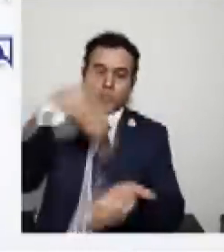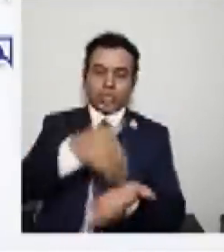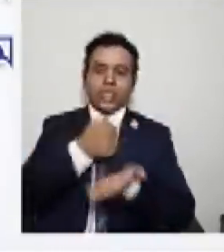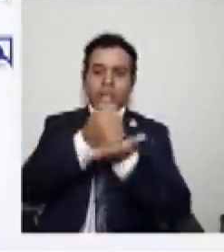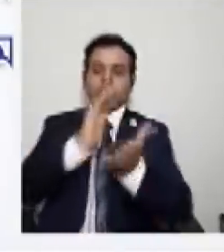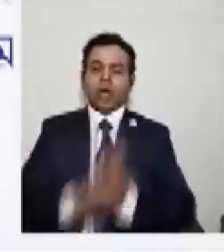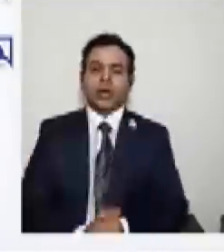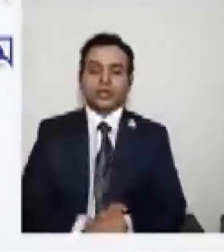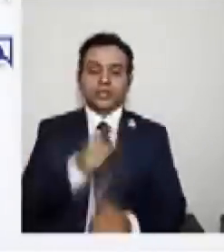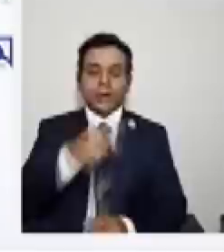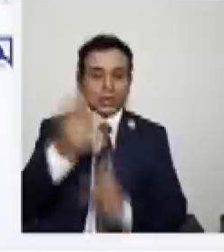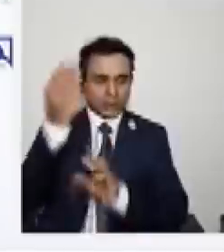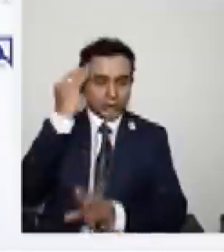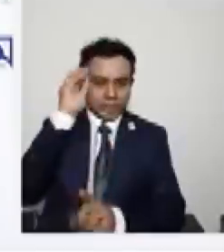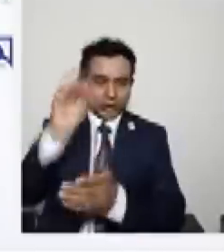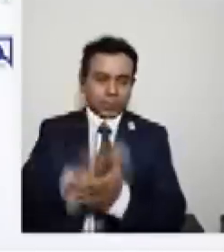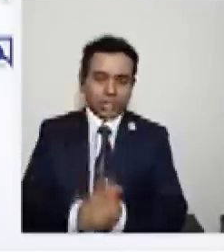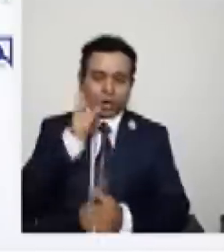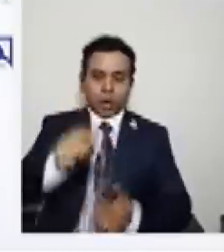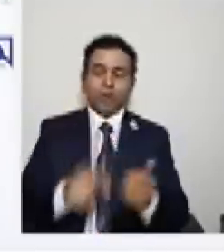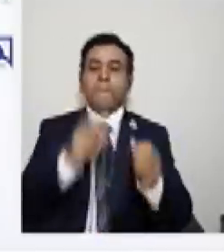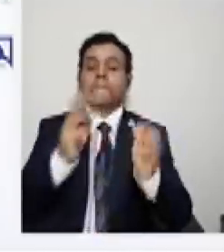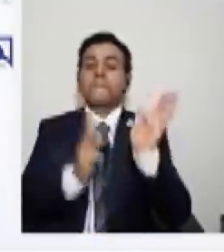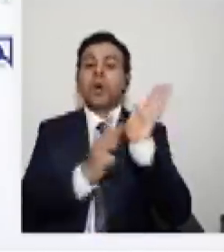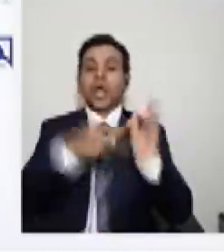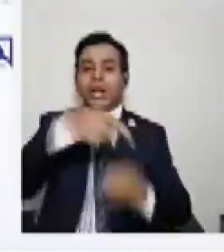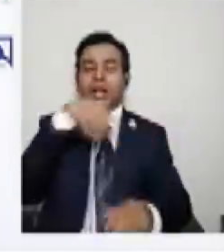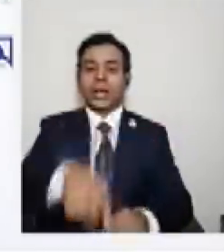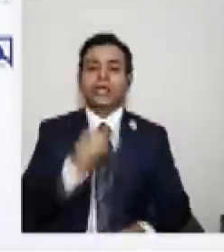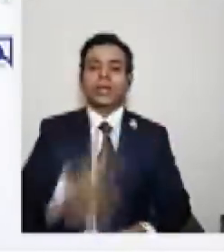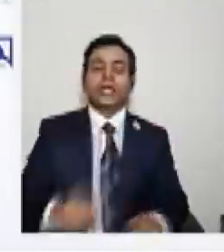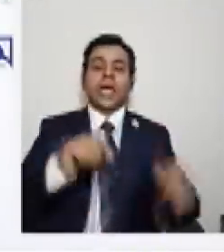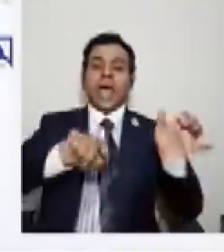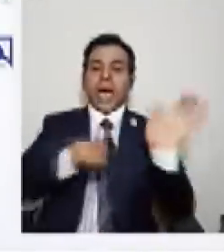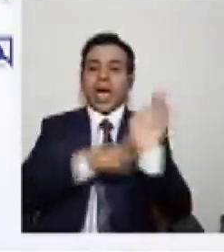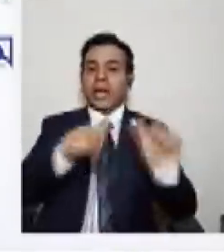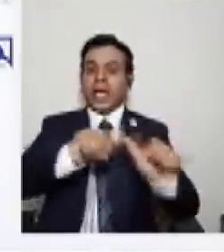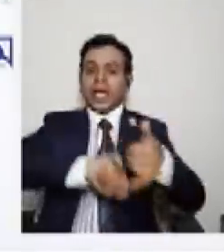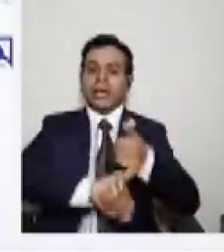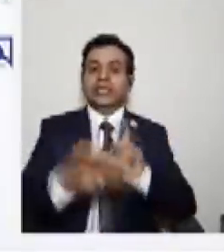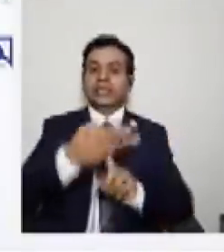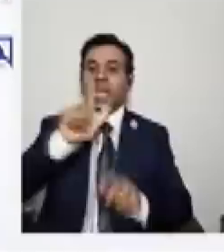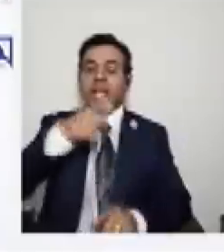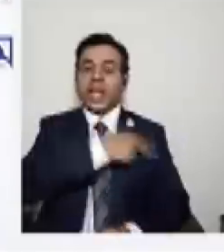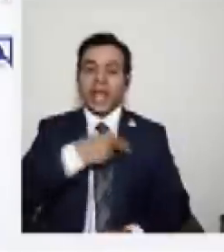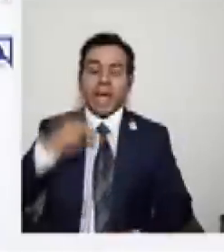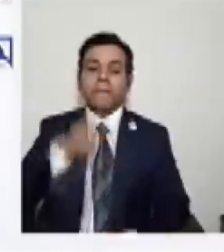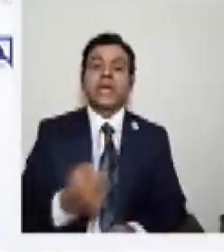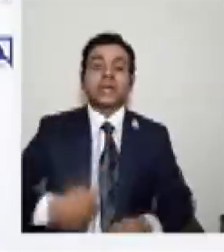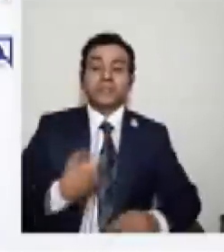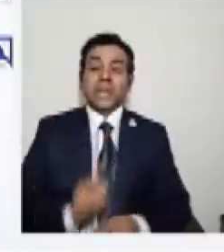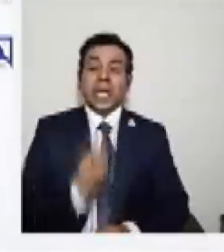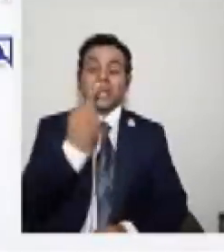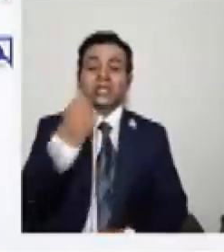হাসপাতালে করোনা রোগীদের ভর্তি করা হবে। এবং আপনারা ইতিমধ্যে জেনেছেন যে গ্যাস্ট্রোলিভার হাসপাতাল, যেটা মহাকালীতে শেখ